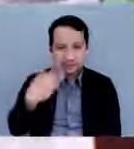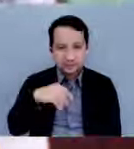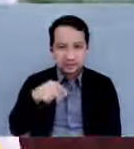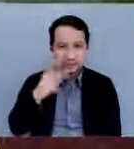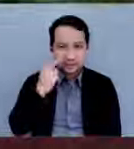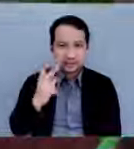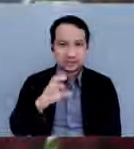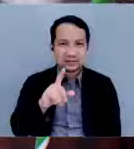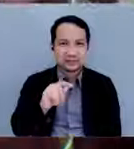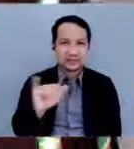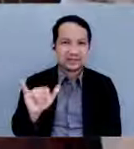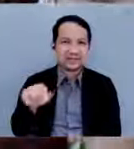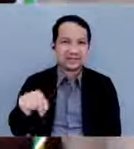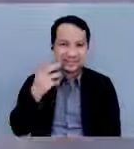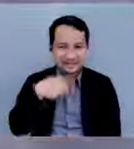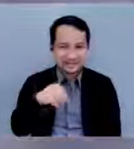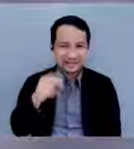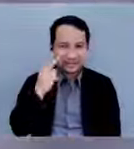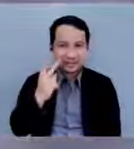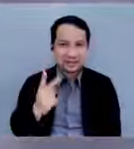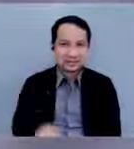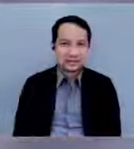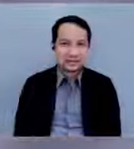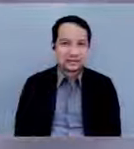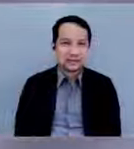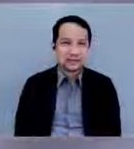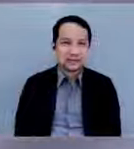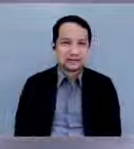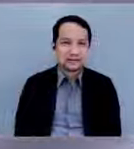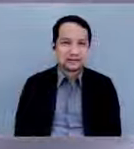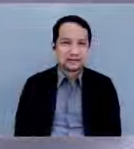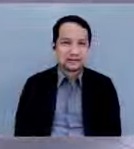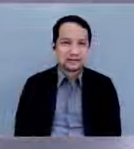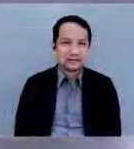eh. Pati, tingnan natin sa'yo. Gawa ko kaya ganda.